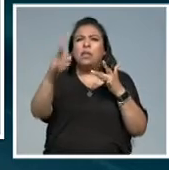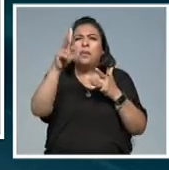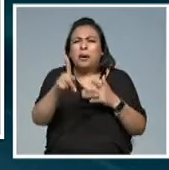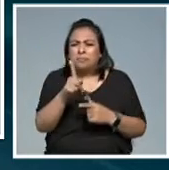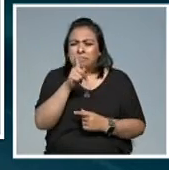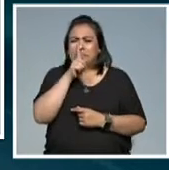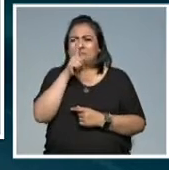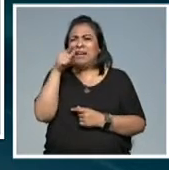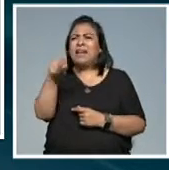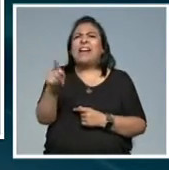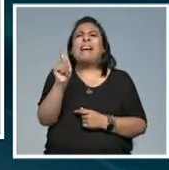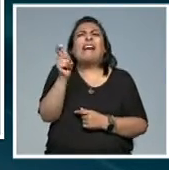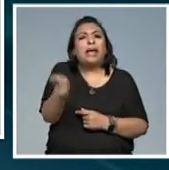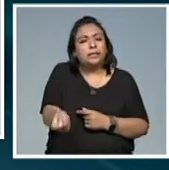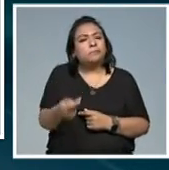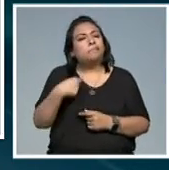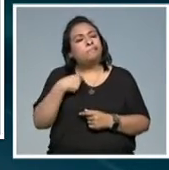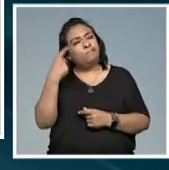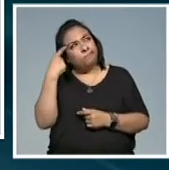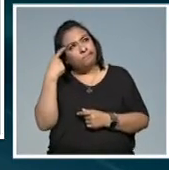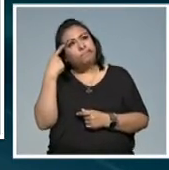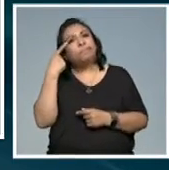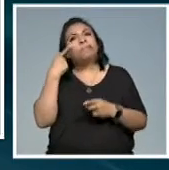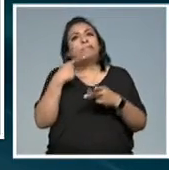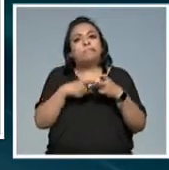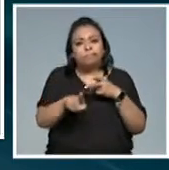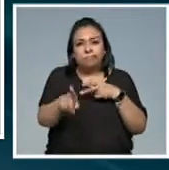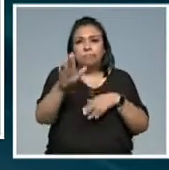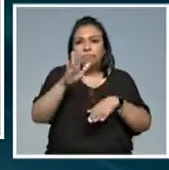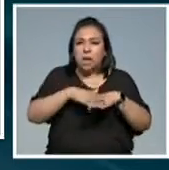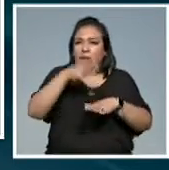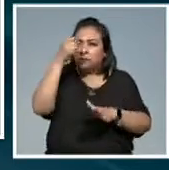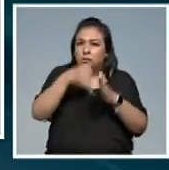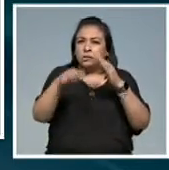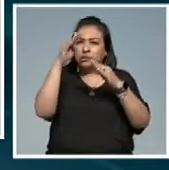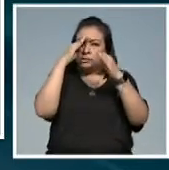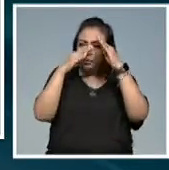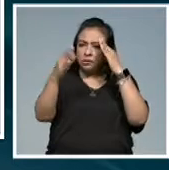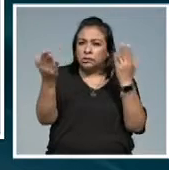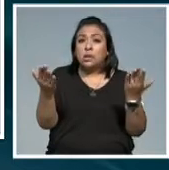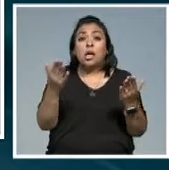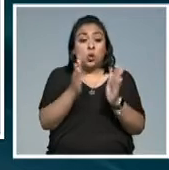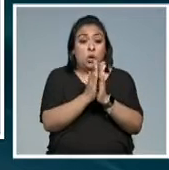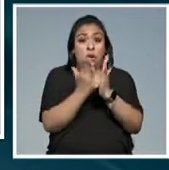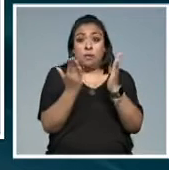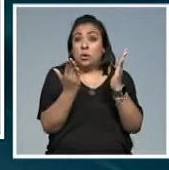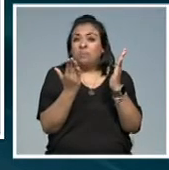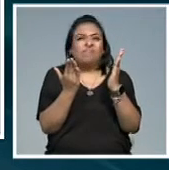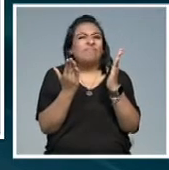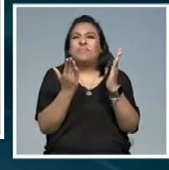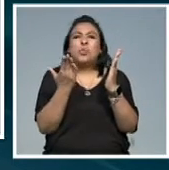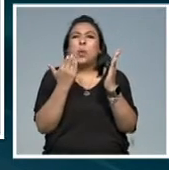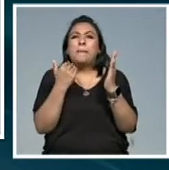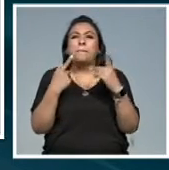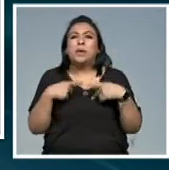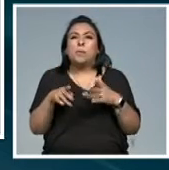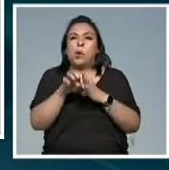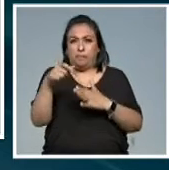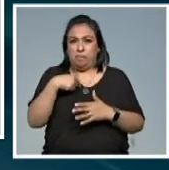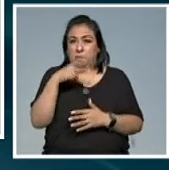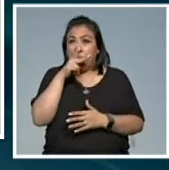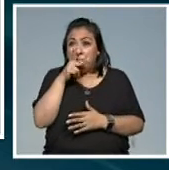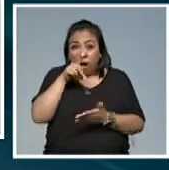loro? E quindi ho iniziato a pensare loro in qualche modo a prescindere da me, perché io nei romanzi non trovo spesso persone